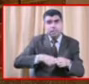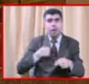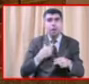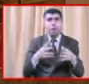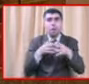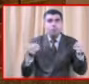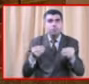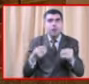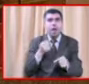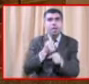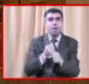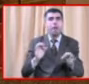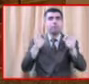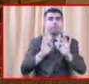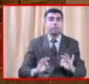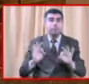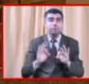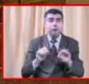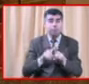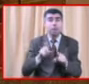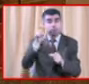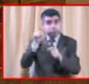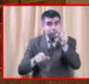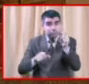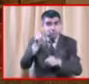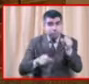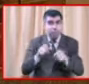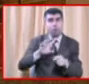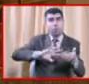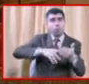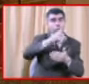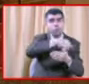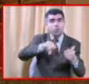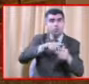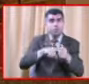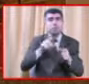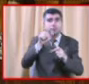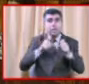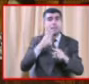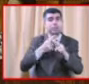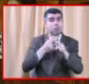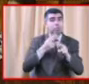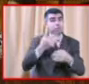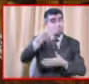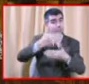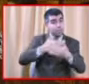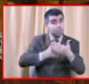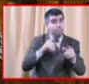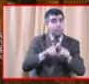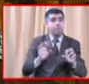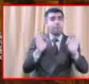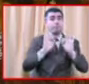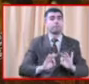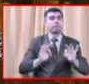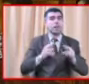كاين الاخوان هنا اللي كانوا غايبين ومعروفين وداكشي، وما يعني وما تقالش الاسم